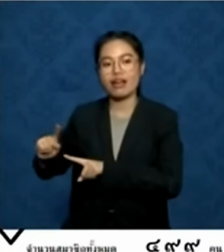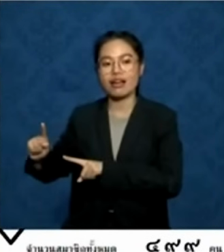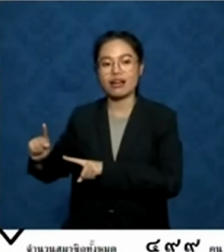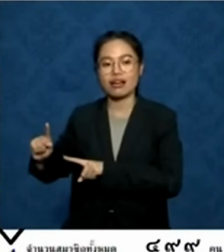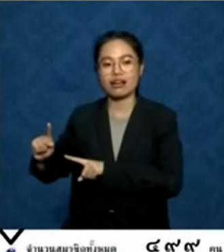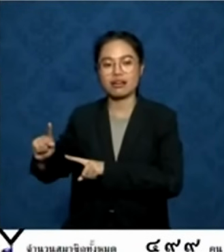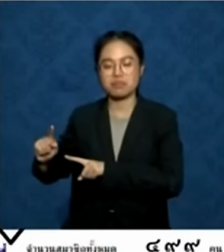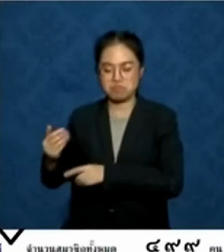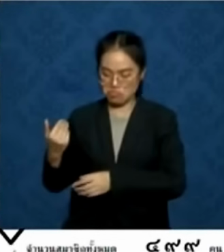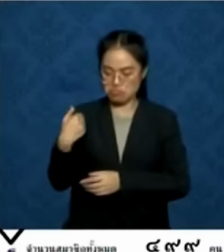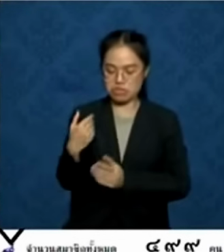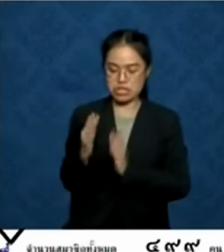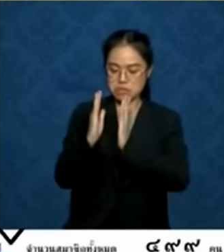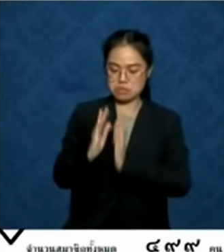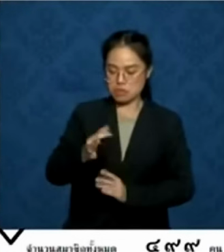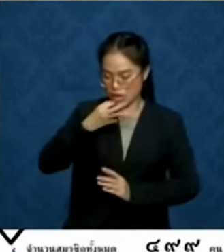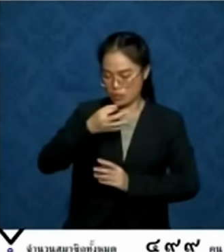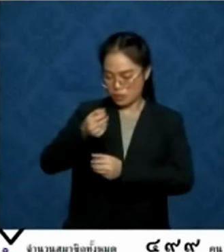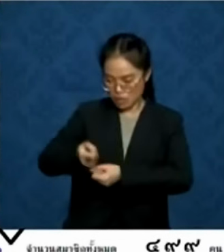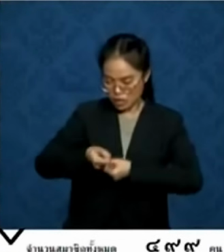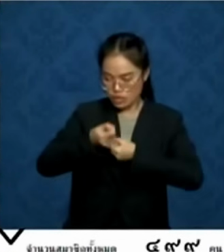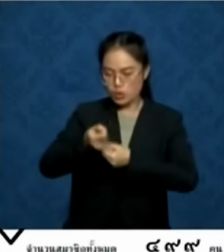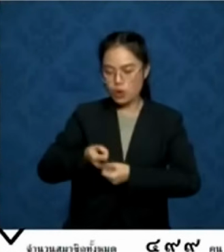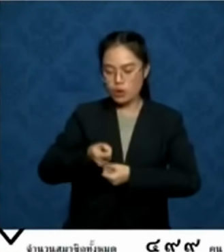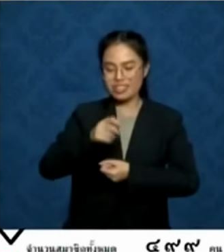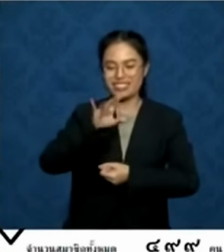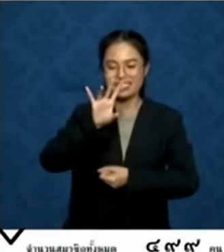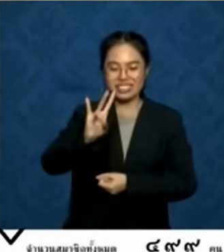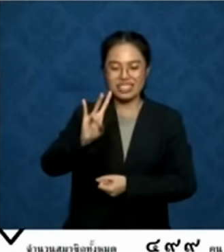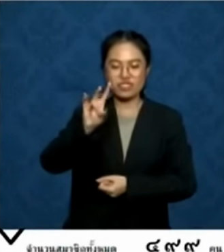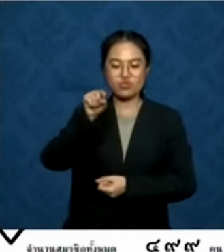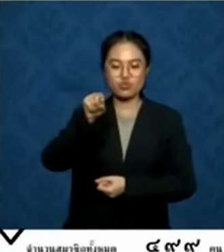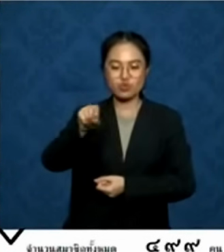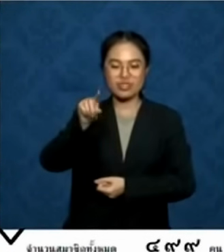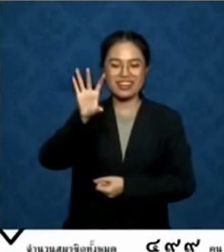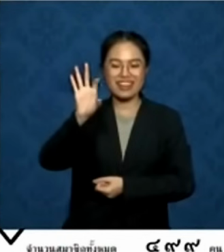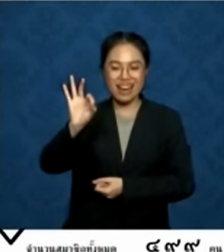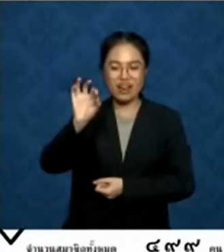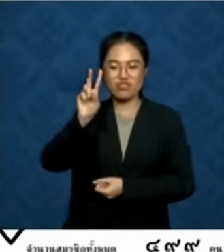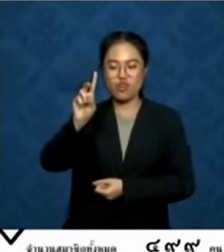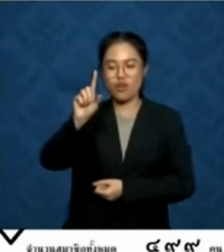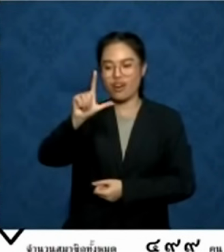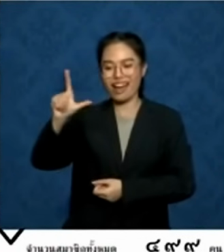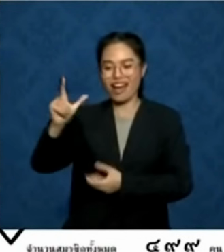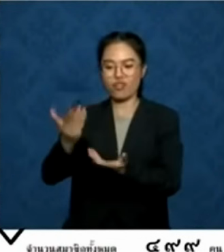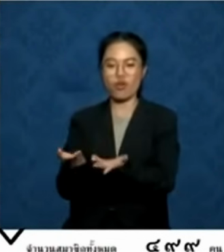ยมีเกษตรกรได้รับประโยชน์ 7.92 ล้านครัวเรือน